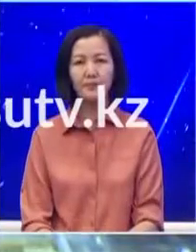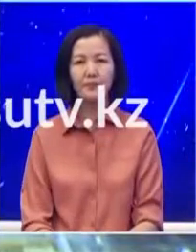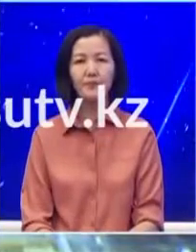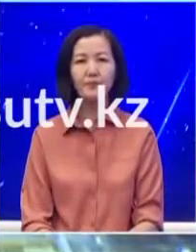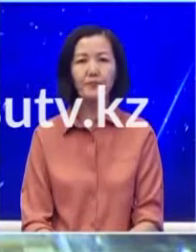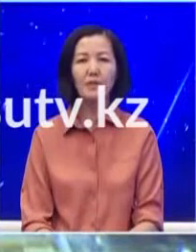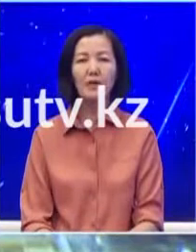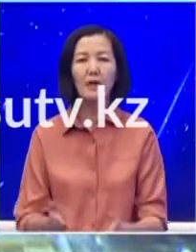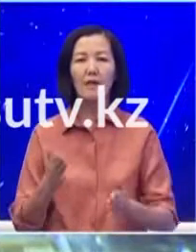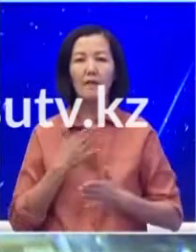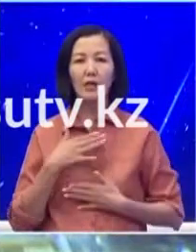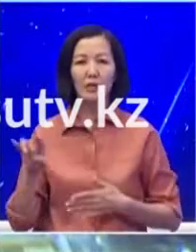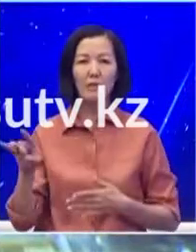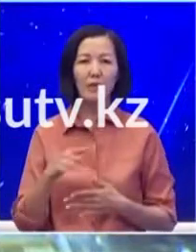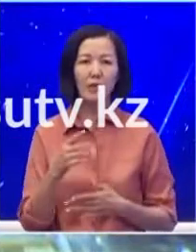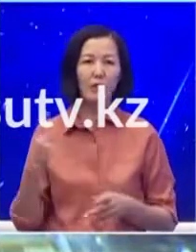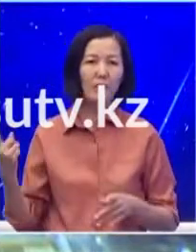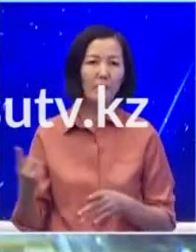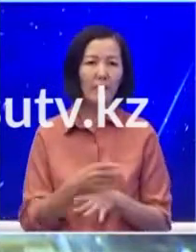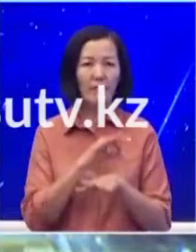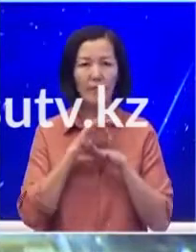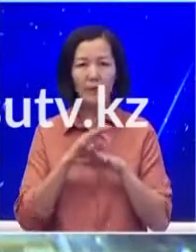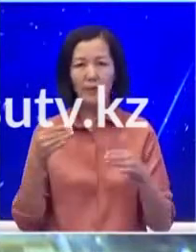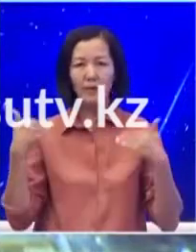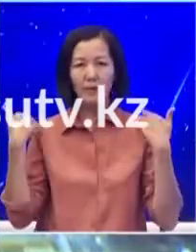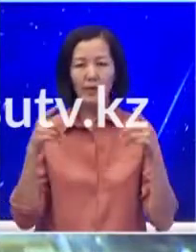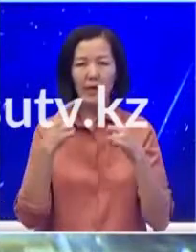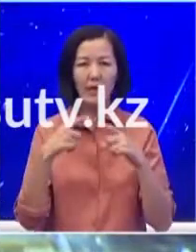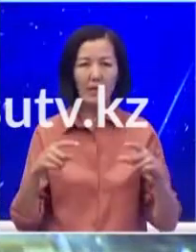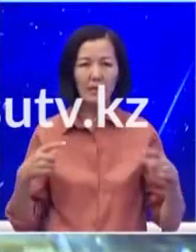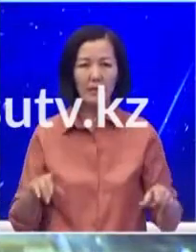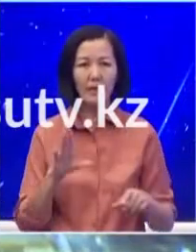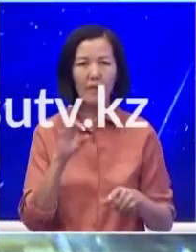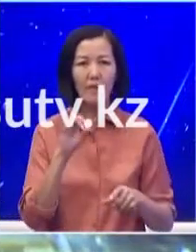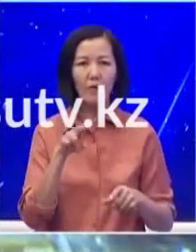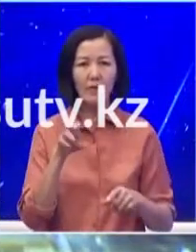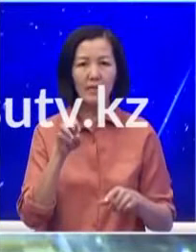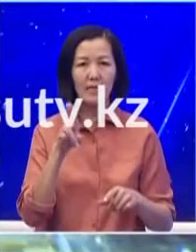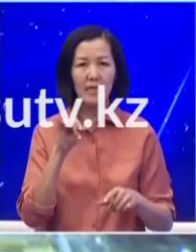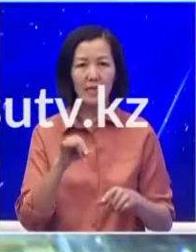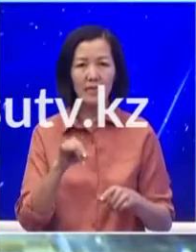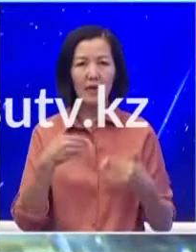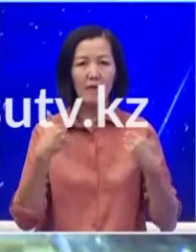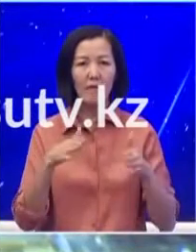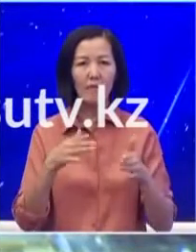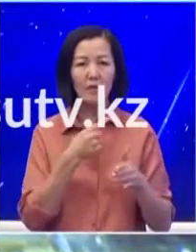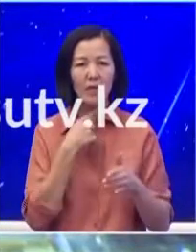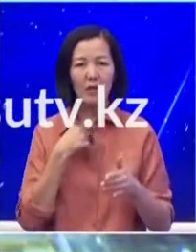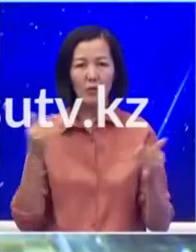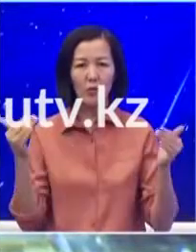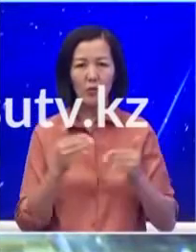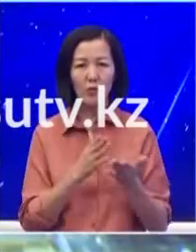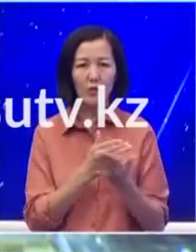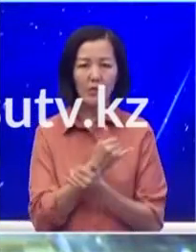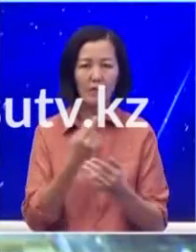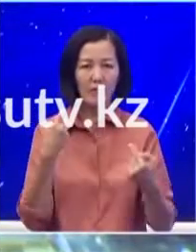Рецепт успеха. В нашем регионе впервые проводятся демонстрационные экзамены в формате WorldSkills среди выпускников Талдыкурганского колледжа сервиса